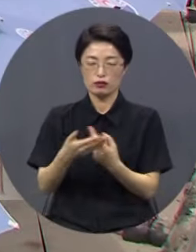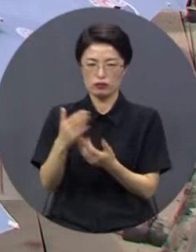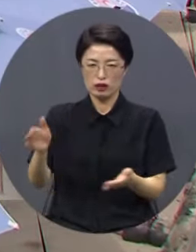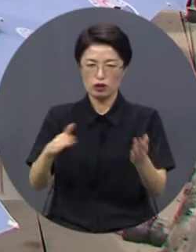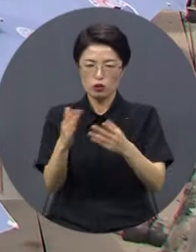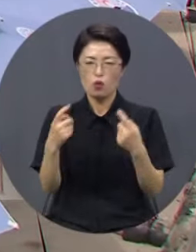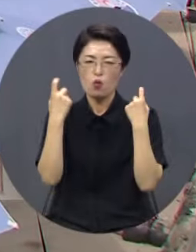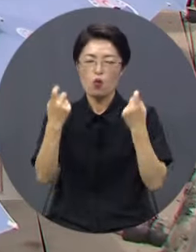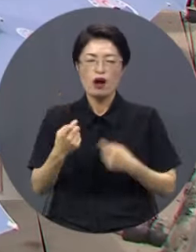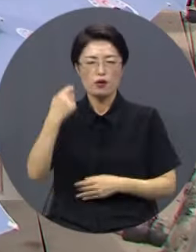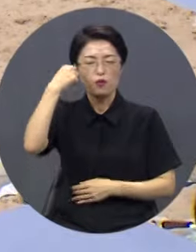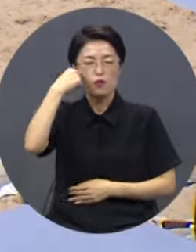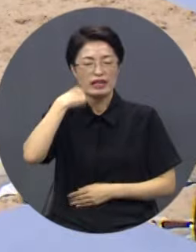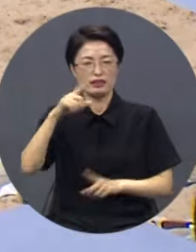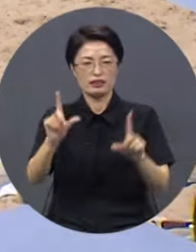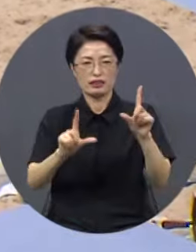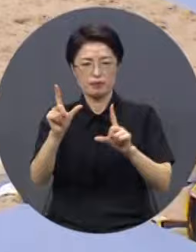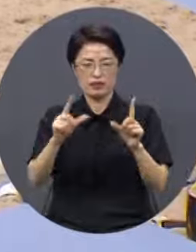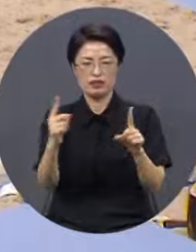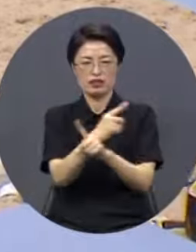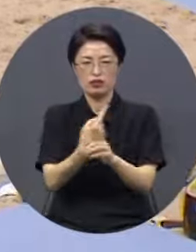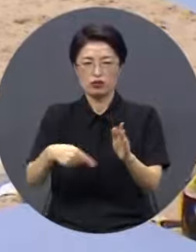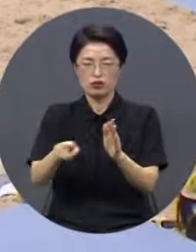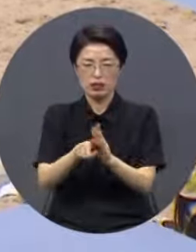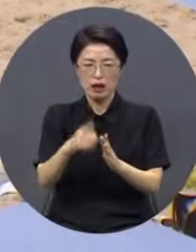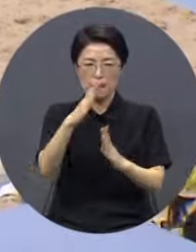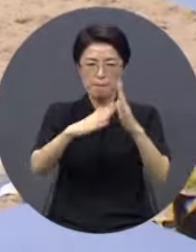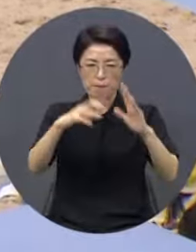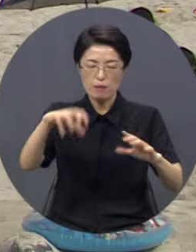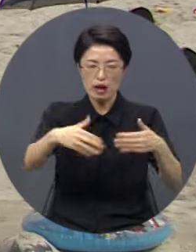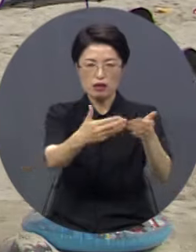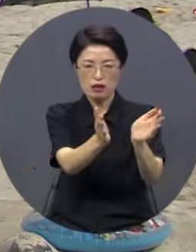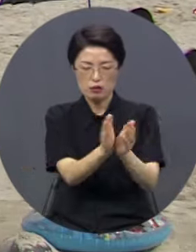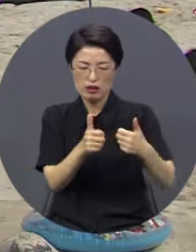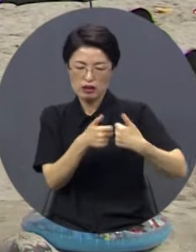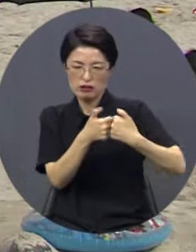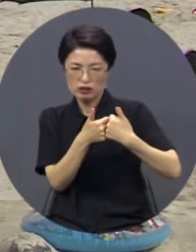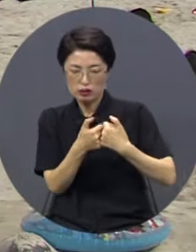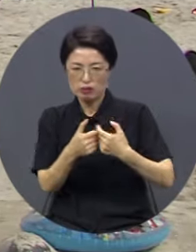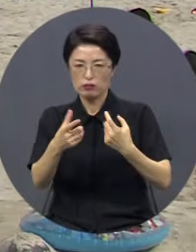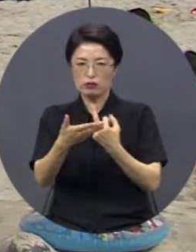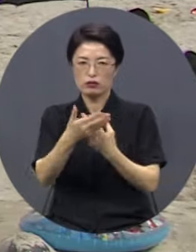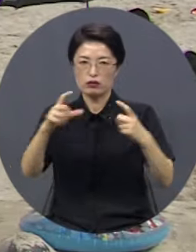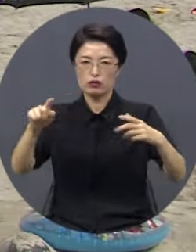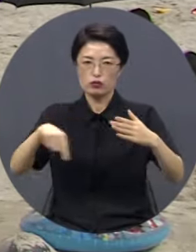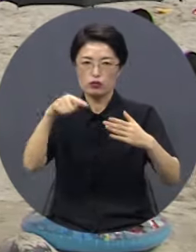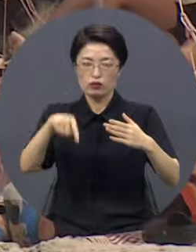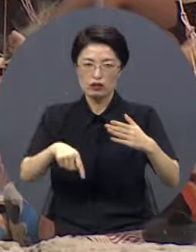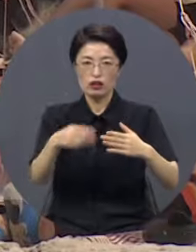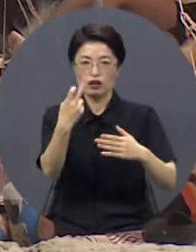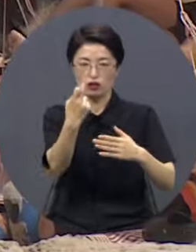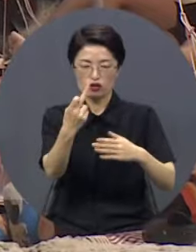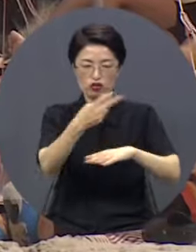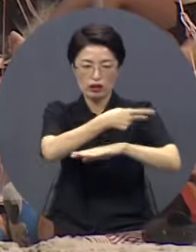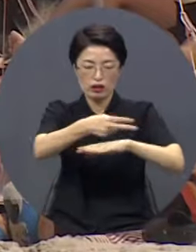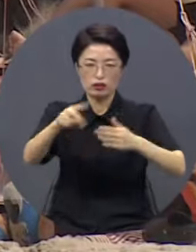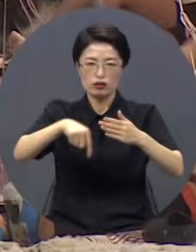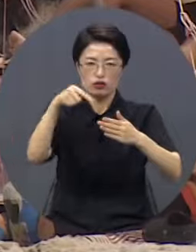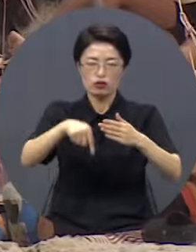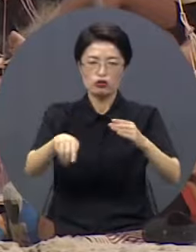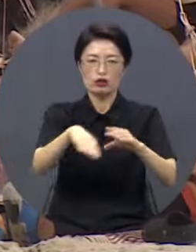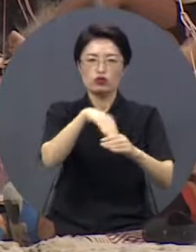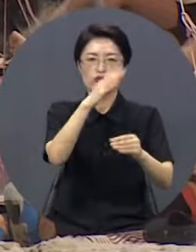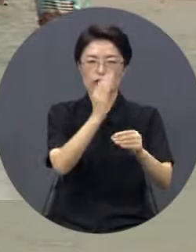개선을 위해 마을회 등과 협의를 거쳐 돈의 12개 해수욕장 가운데 중문과 각지를 제외한